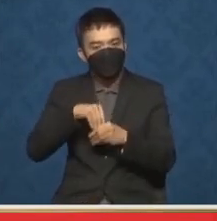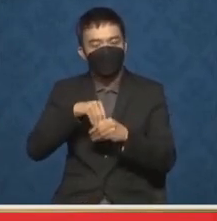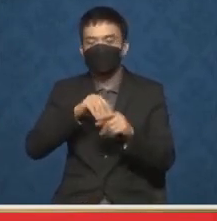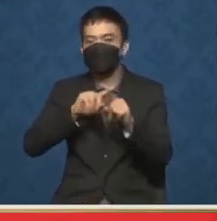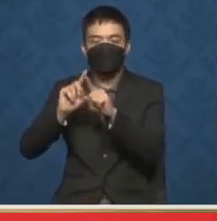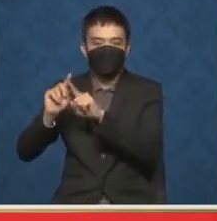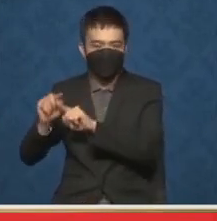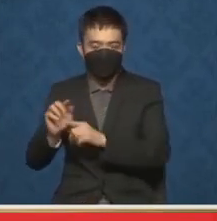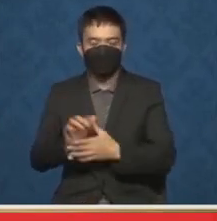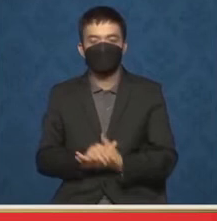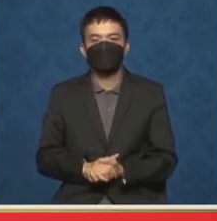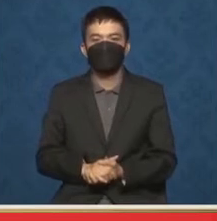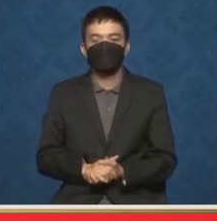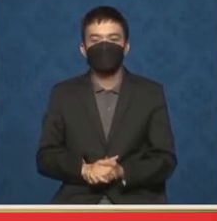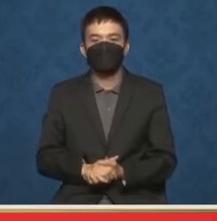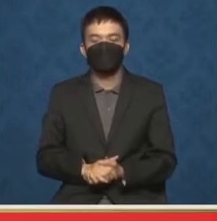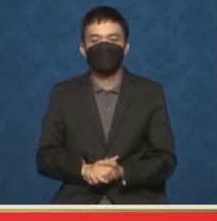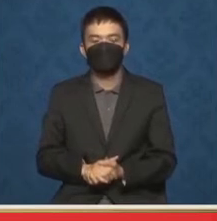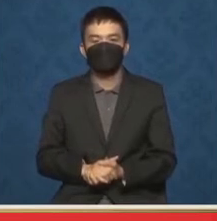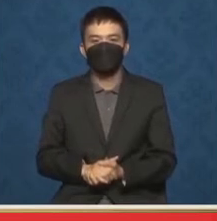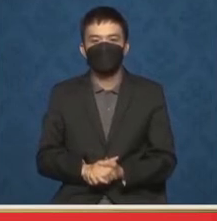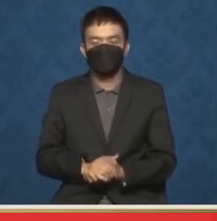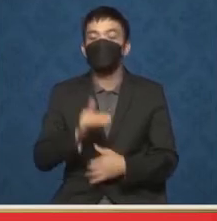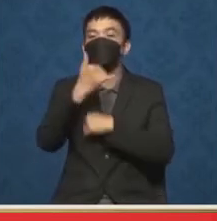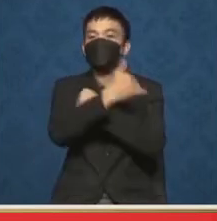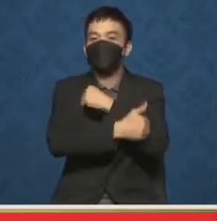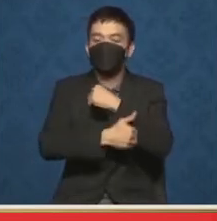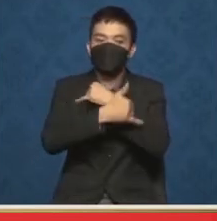การเรีกร้องของนาระเทศ